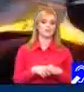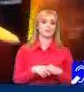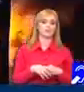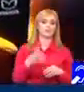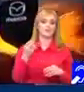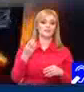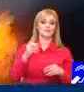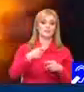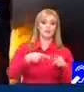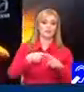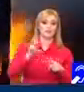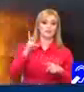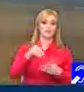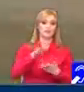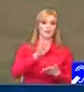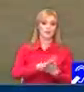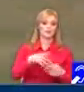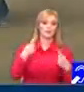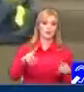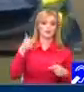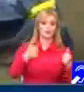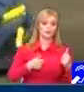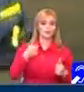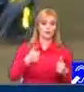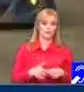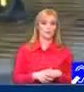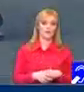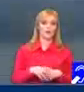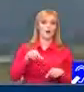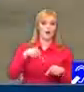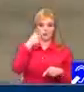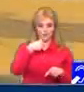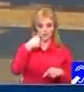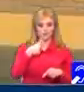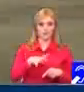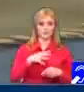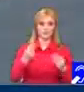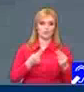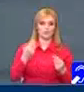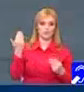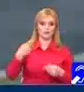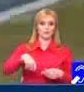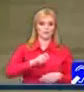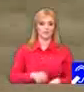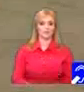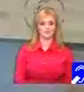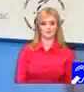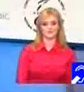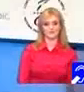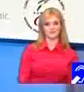lunii iunie, în timp ce în campionatul mondial de Formula 1, pilotul iberic va concura și anul acesta pentru echipa McLaren Renault.